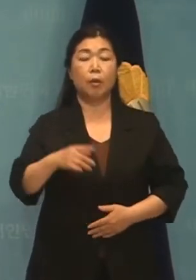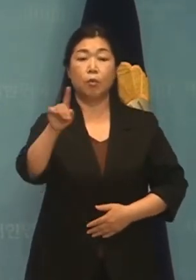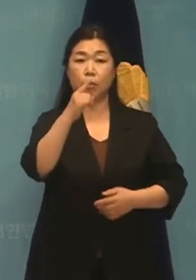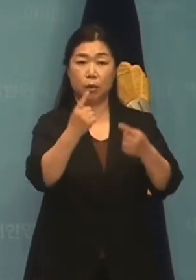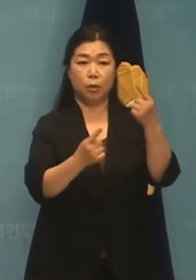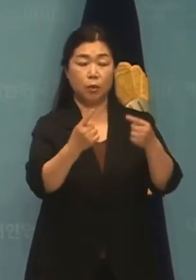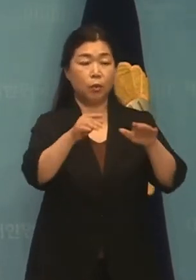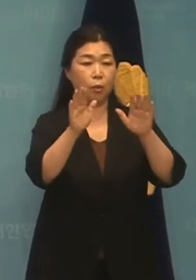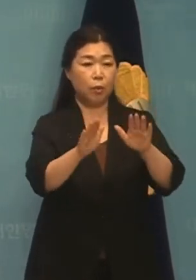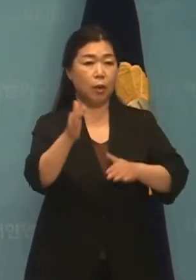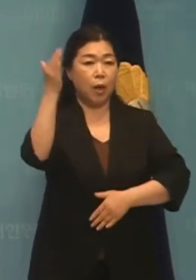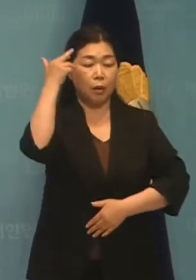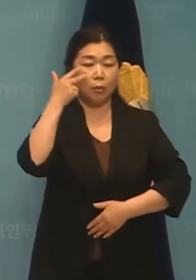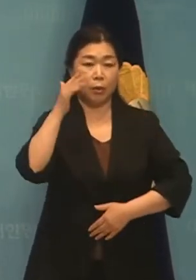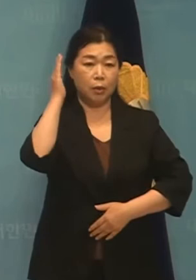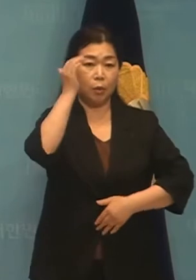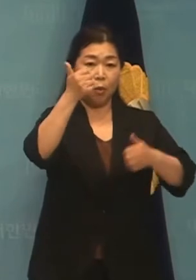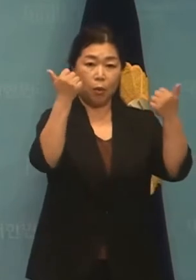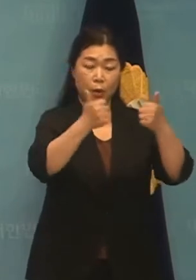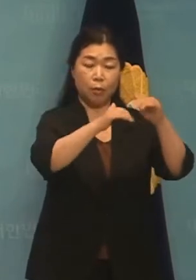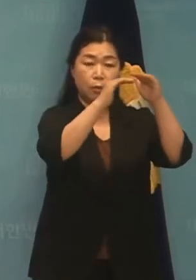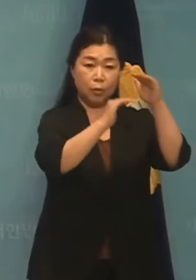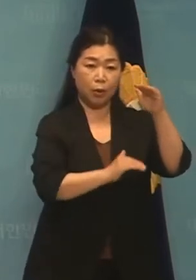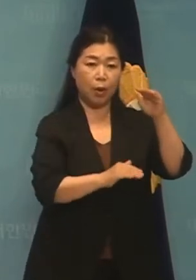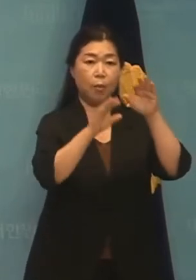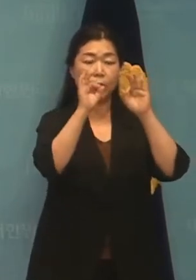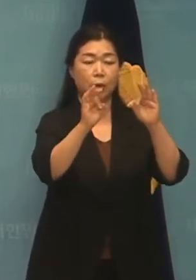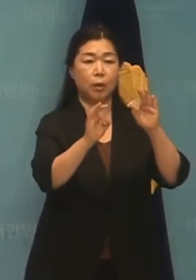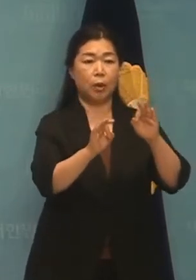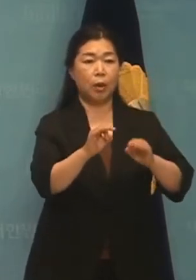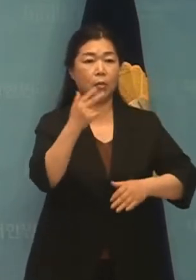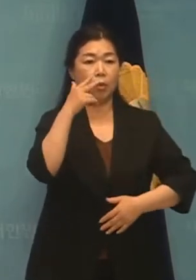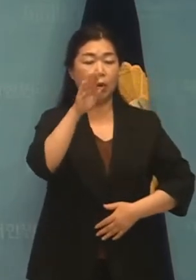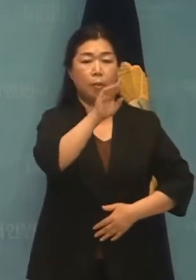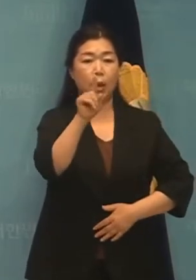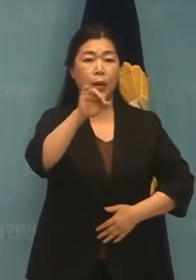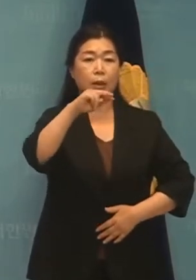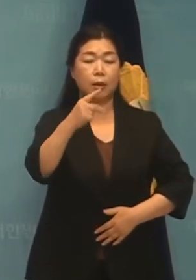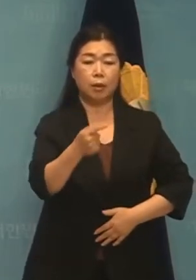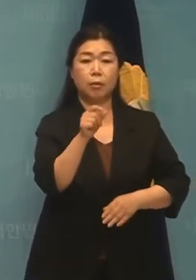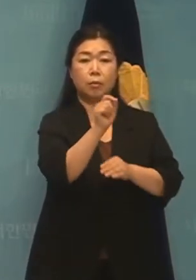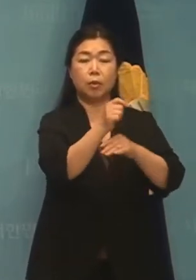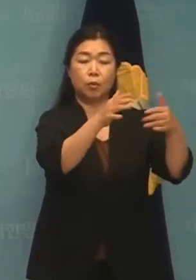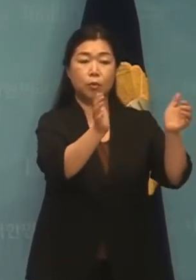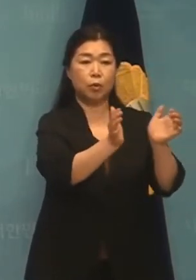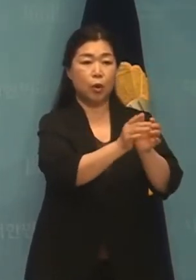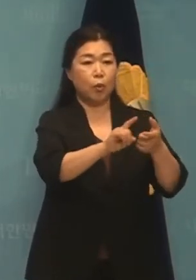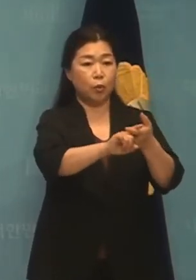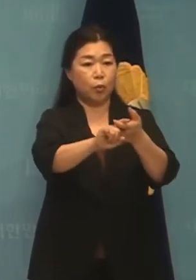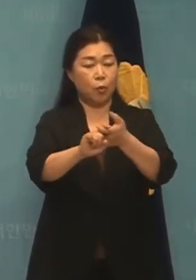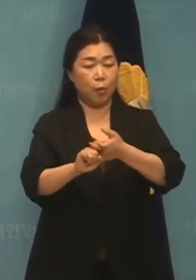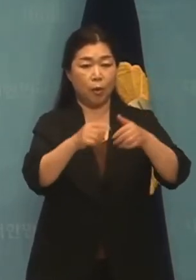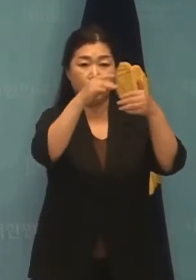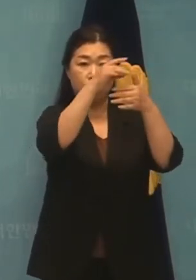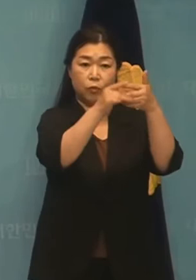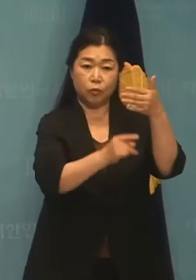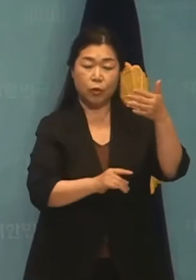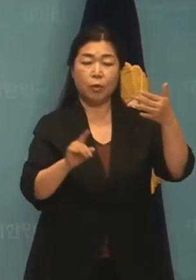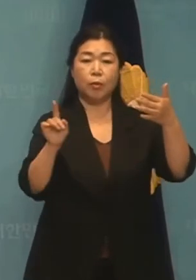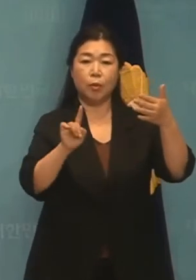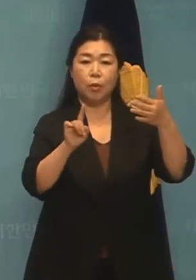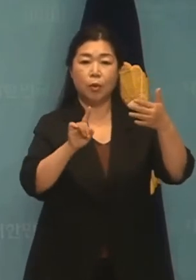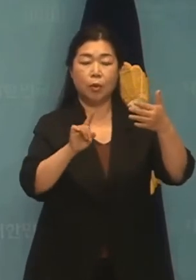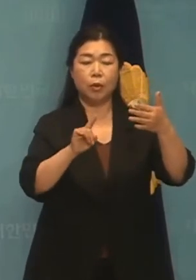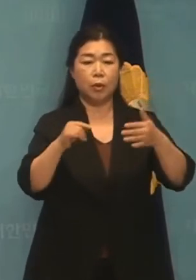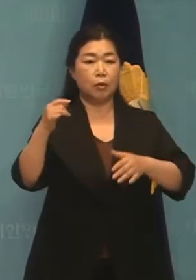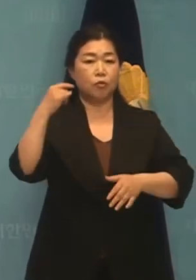무엇보다도 이번 한미 정상회담을 통해 바이든 행정부에서 동맹의 우선순위가